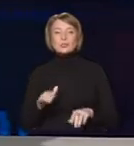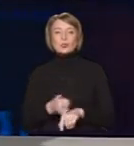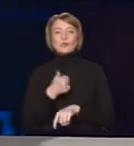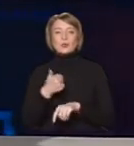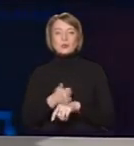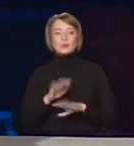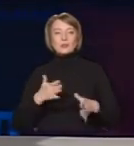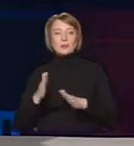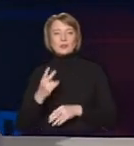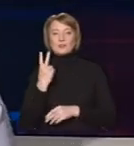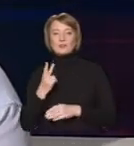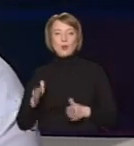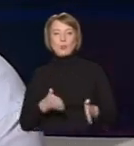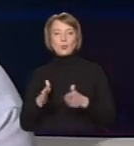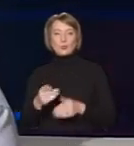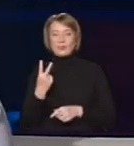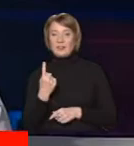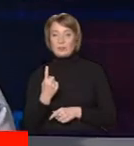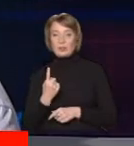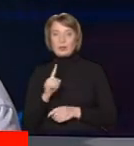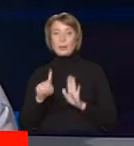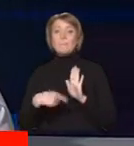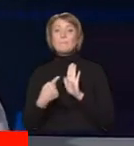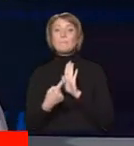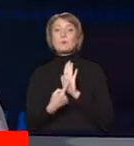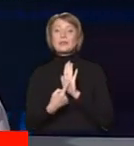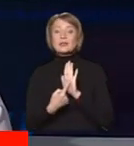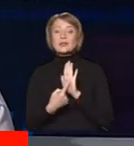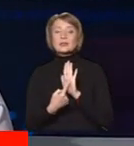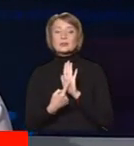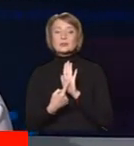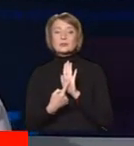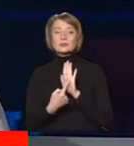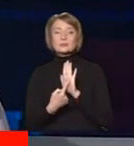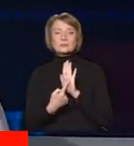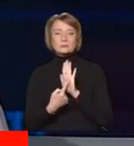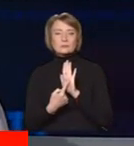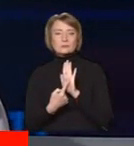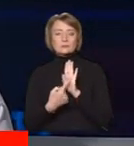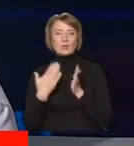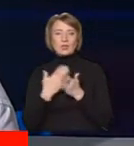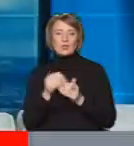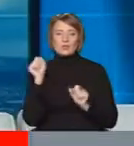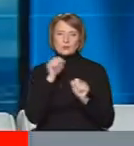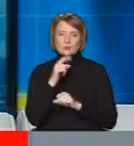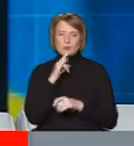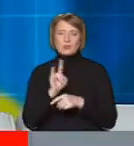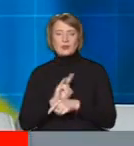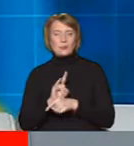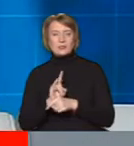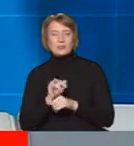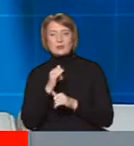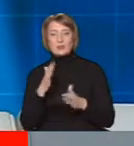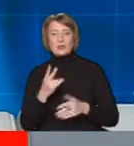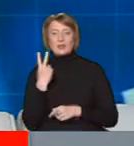тури, не в один тур. Тому питання про так званий втрачений голос, воно є абсурдне і відверто маніпулятивне. Неможливо втратити свій голос, тому що є